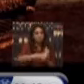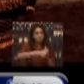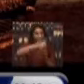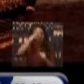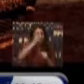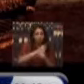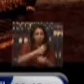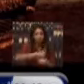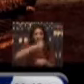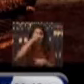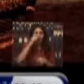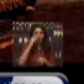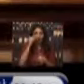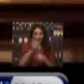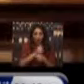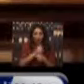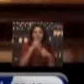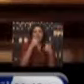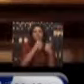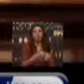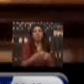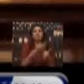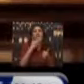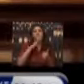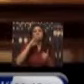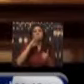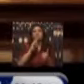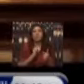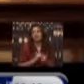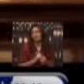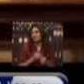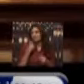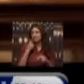ده. لما جبتي اولاد حسيتي بايه؟